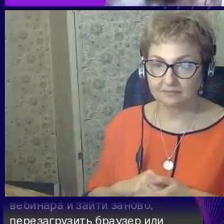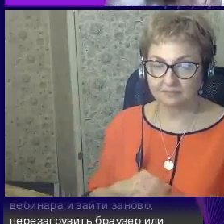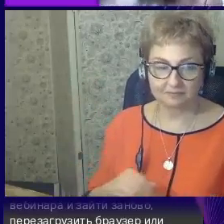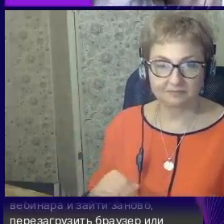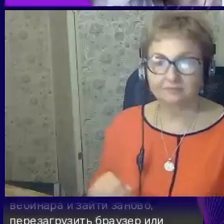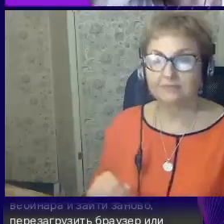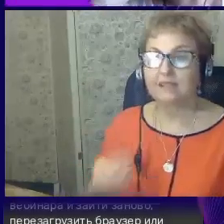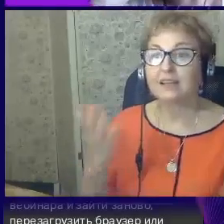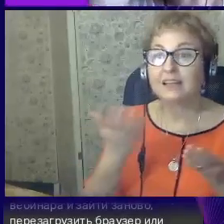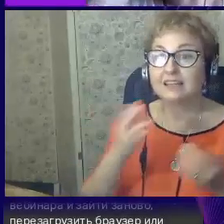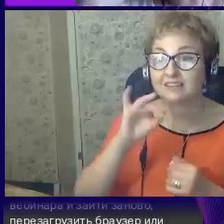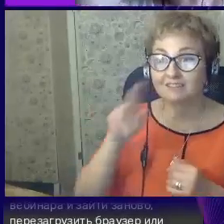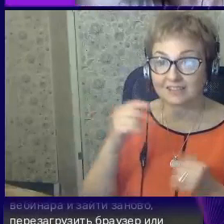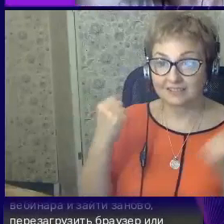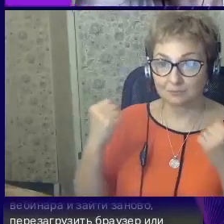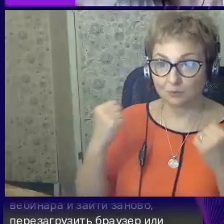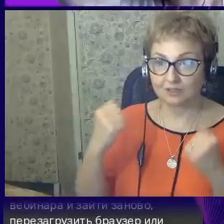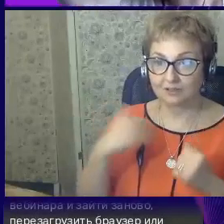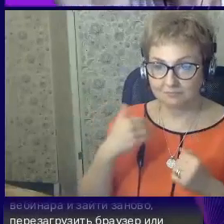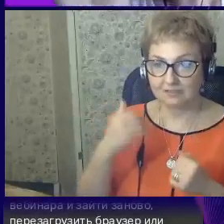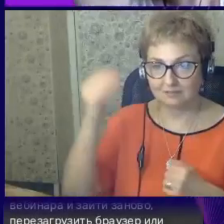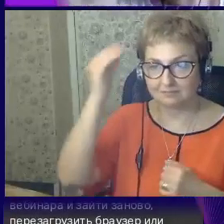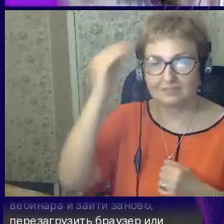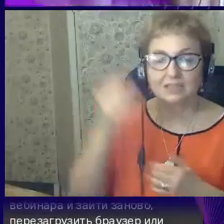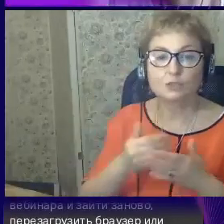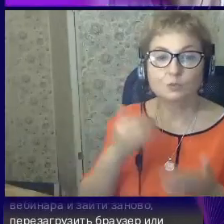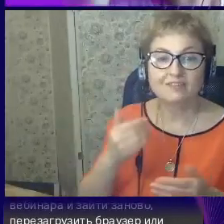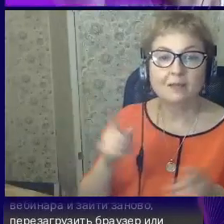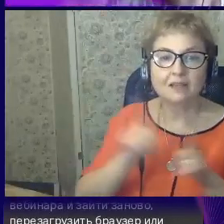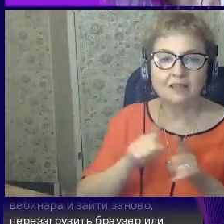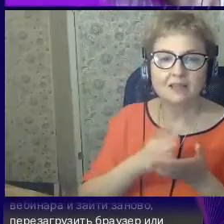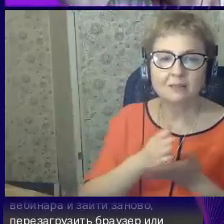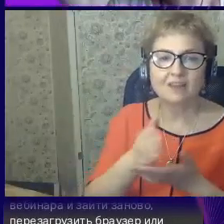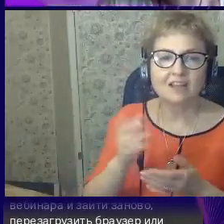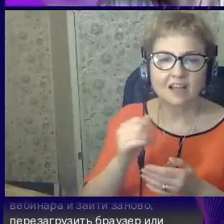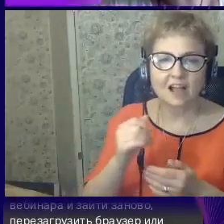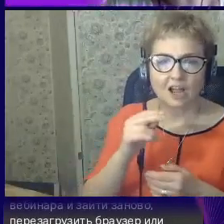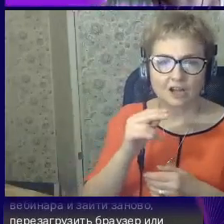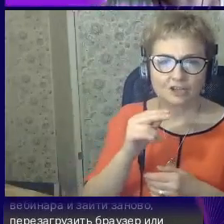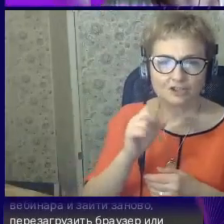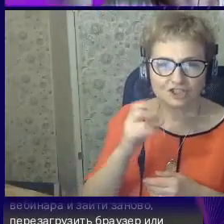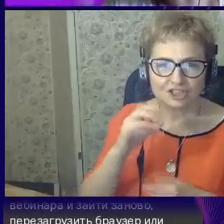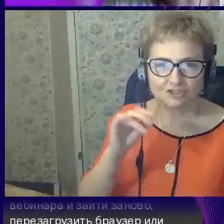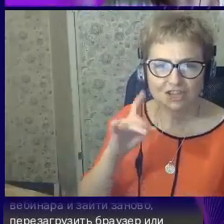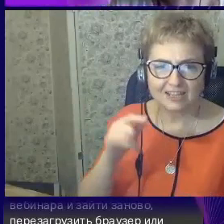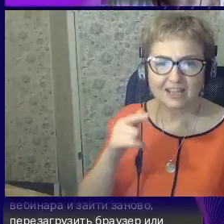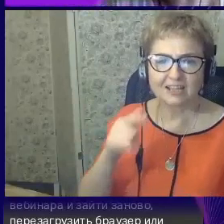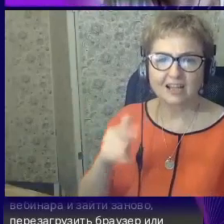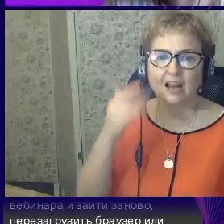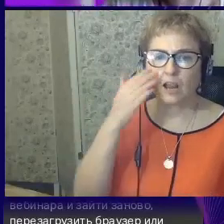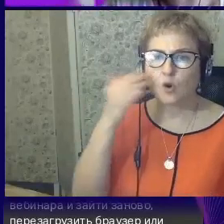Так, какие виды спорта мы под этим подразумеваем? Мы сегодня упомянем такие направления, как чирлидинг, легкая атлетика